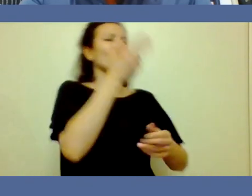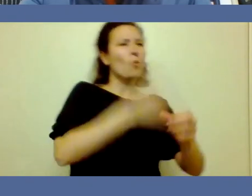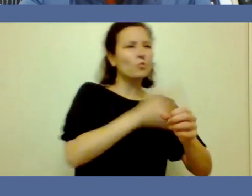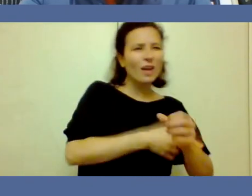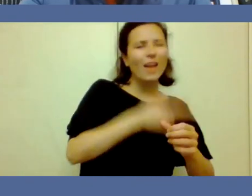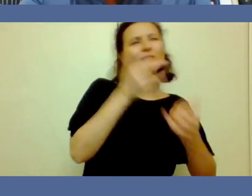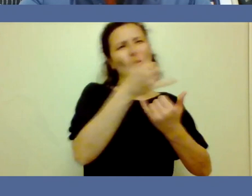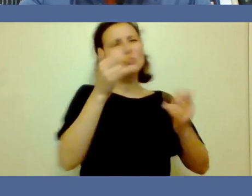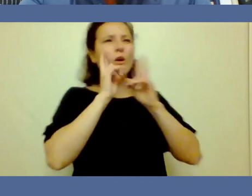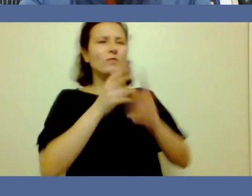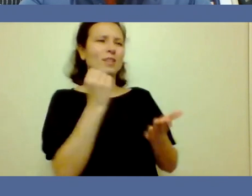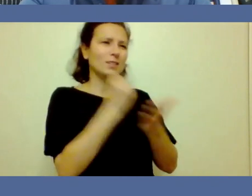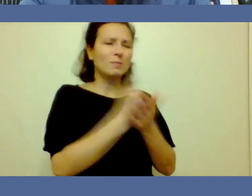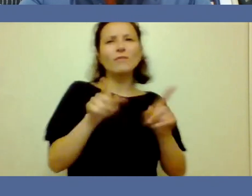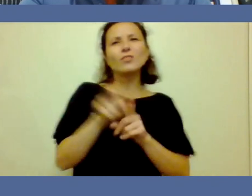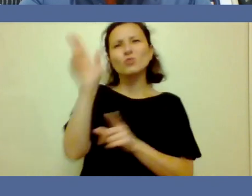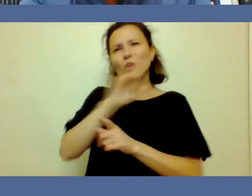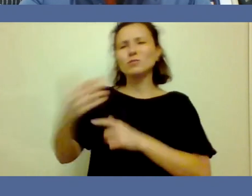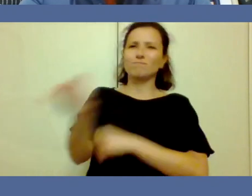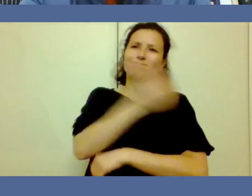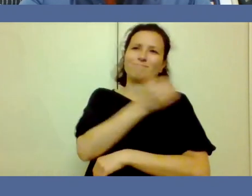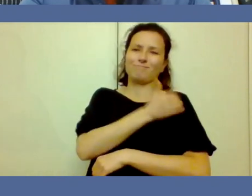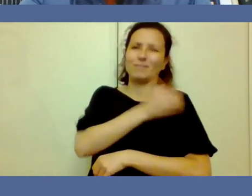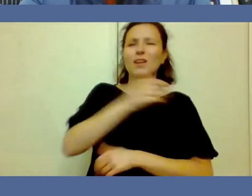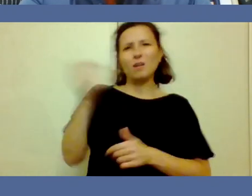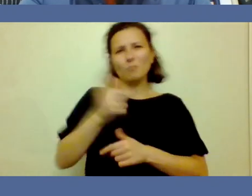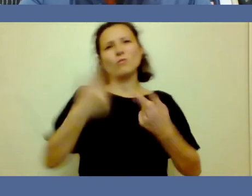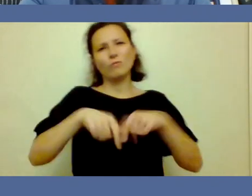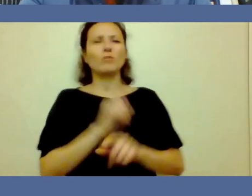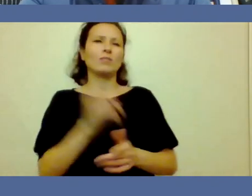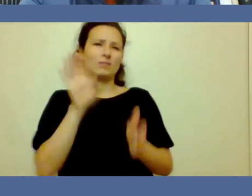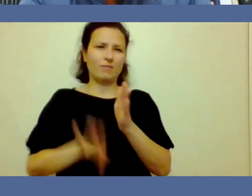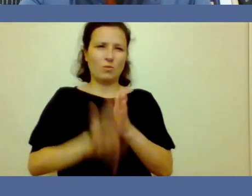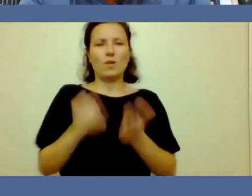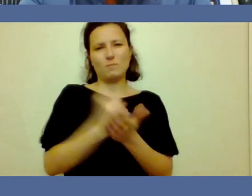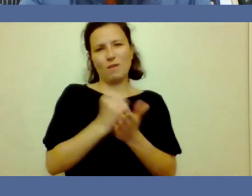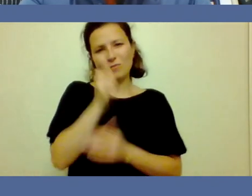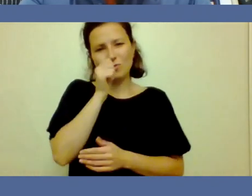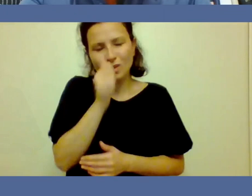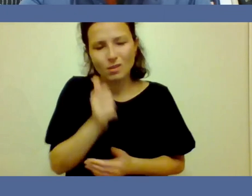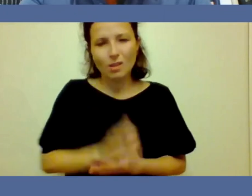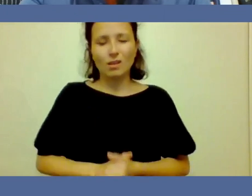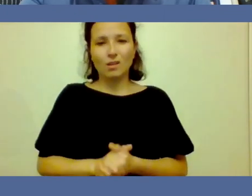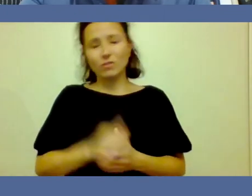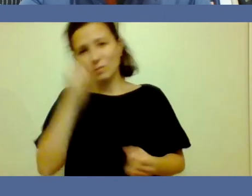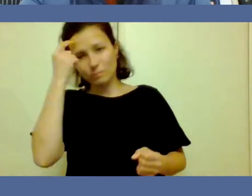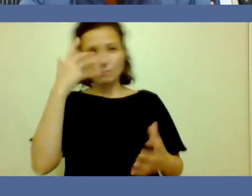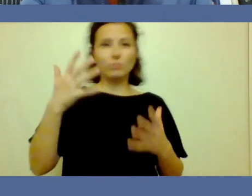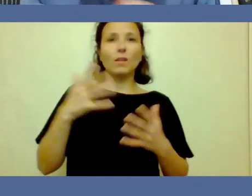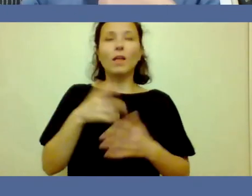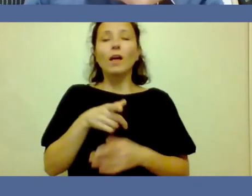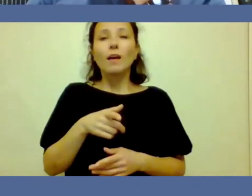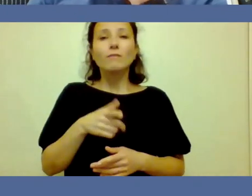i jakby jako rodzicielskie rzeczy muszę wykonywać takie normalne, zwykłe rzeczy, to no to jak, żeby znowu wejść